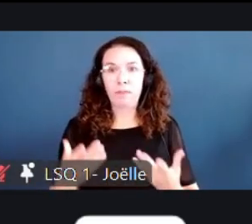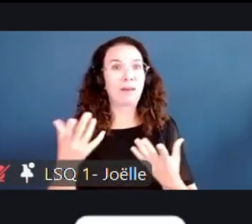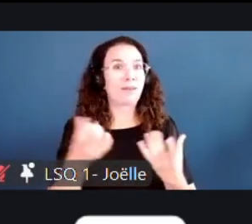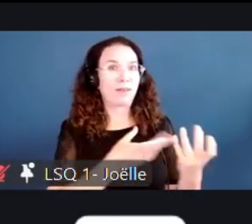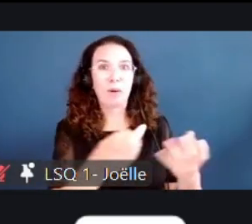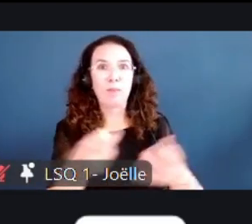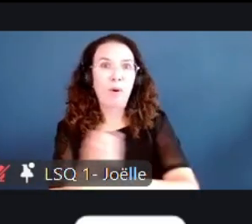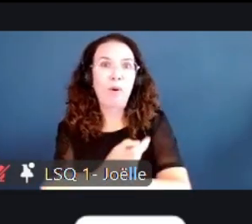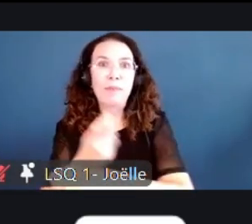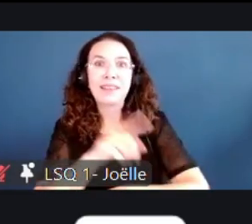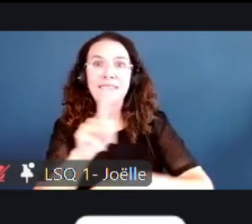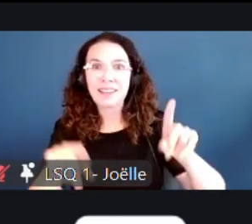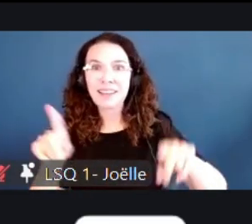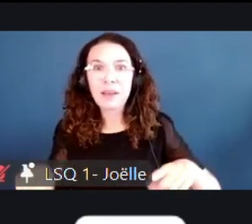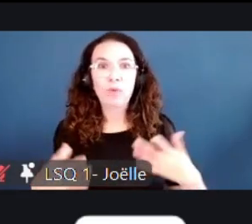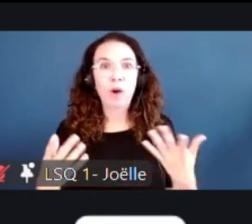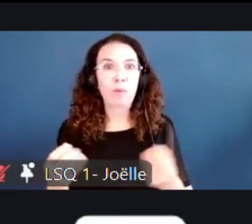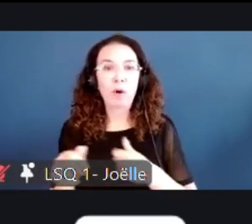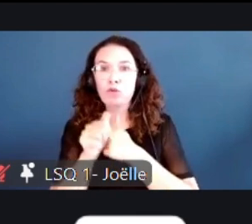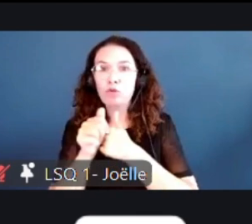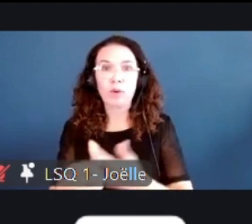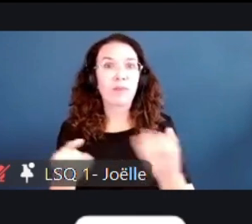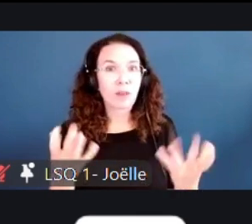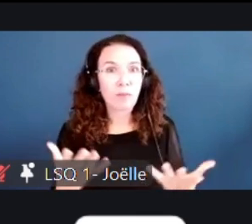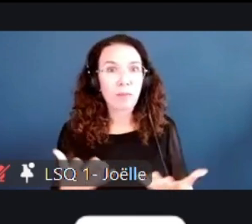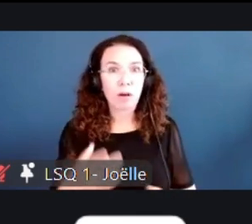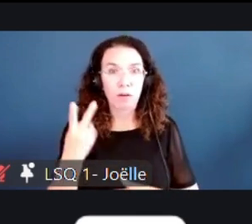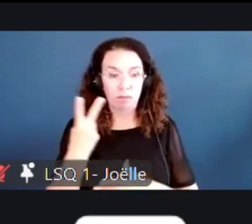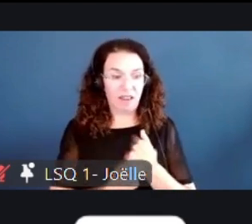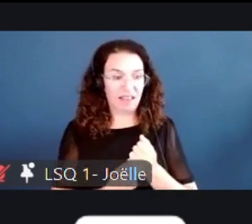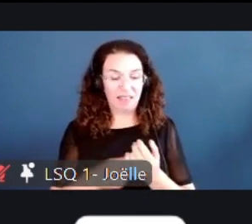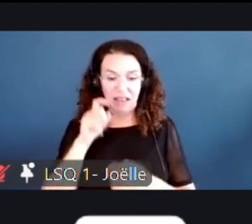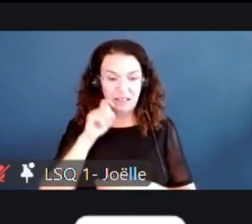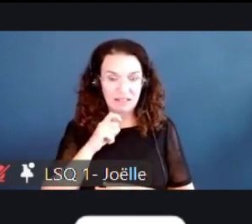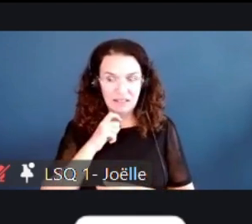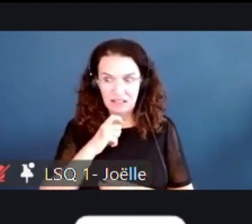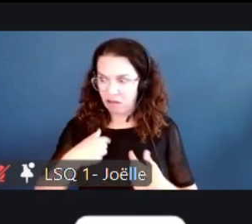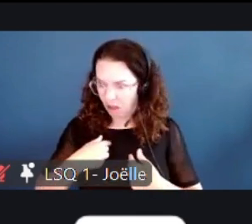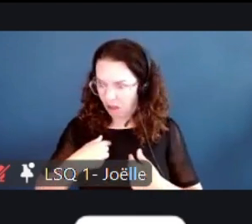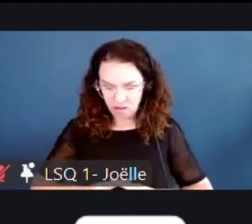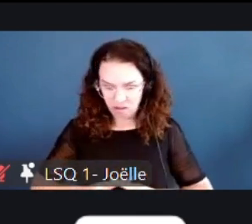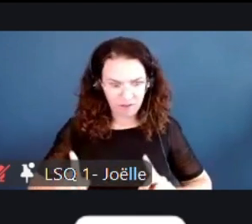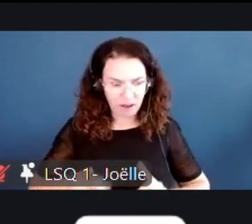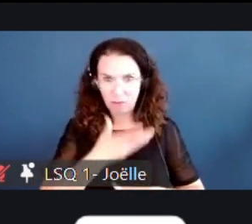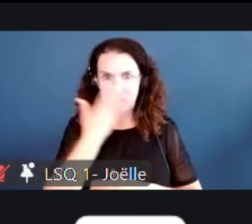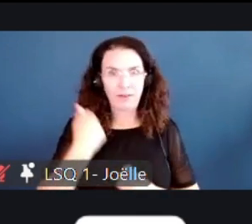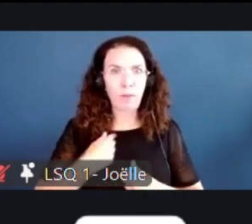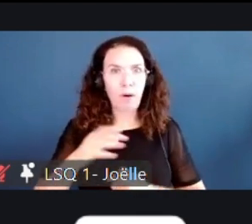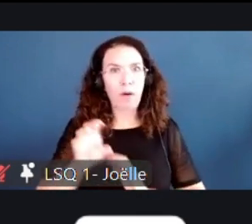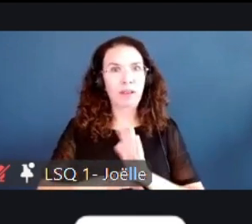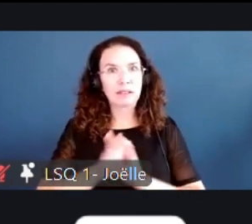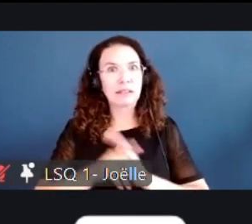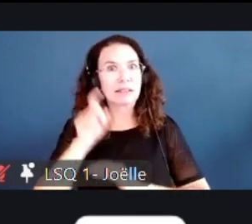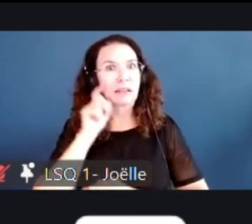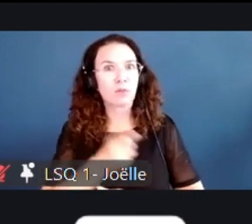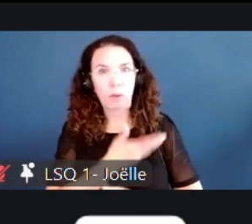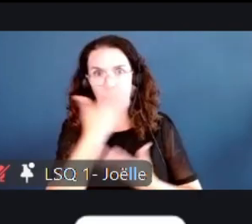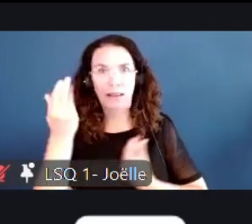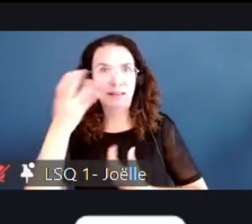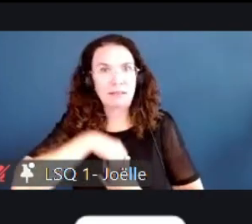pas. En fait, plusieurs personnes intersexes vivent toute leur vie sans savoir qu'elles ont des variations des caractéristiques